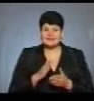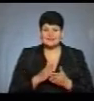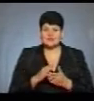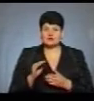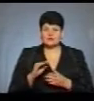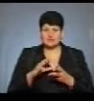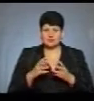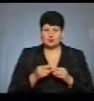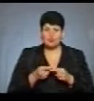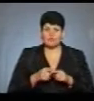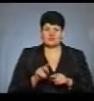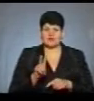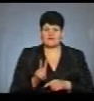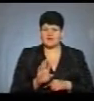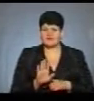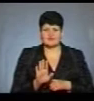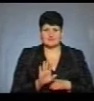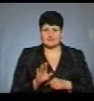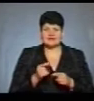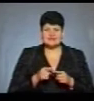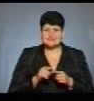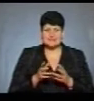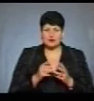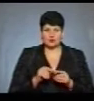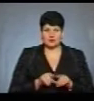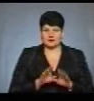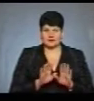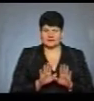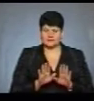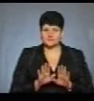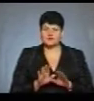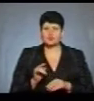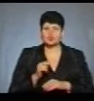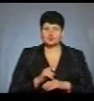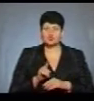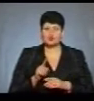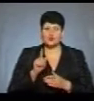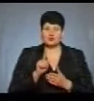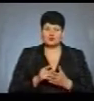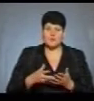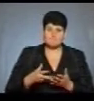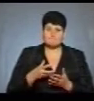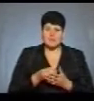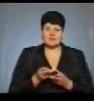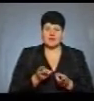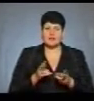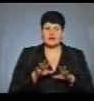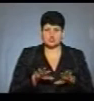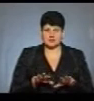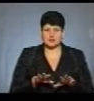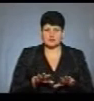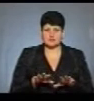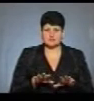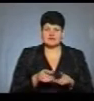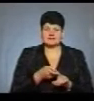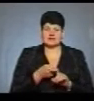субсидії, помножена на 2. Це не так рахується. Тому що обов'язкова плата лишається, залежить